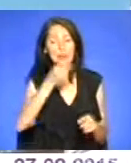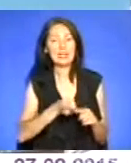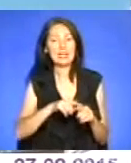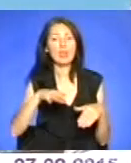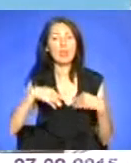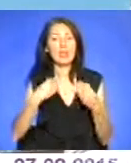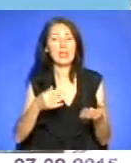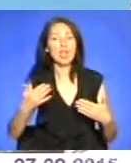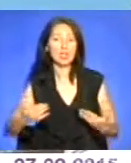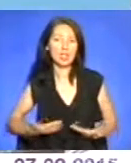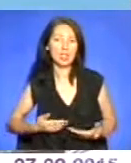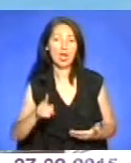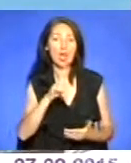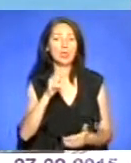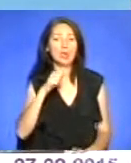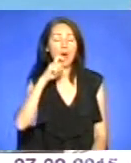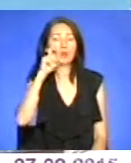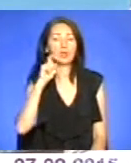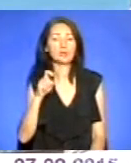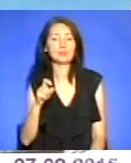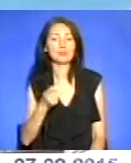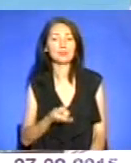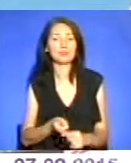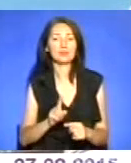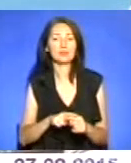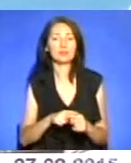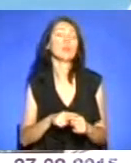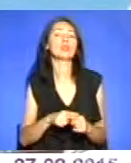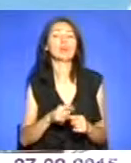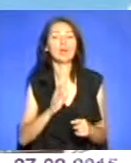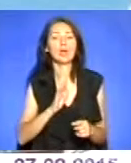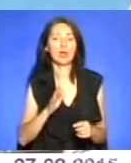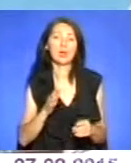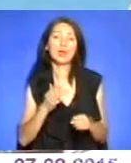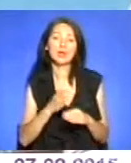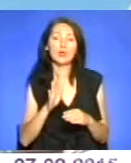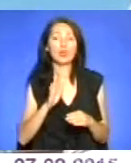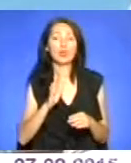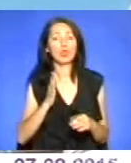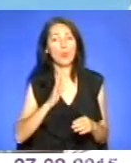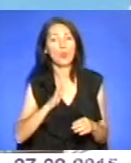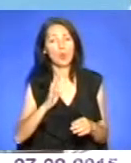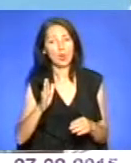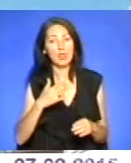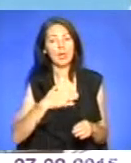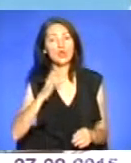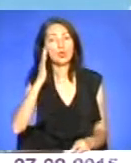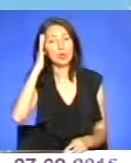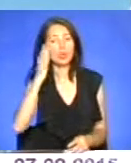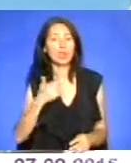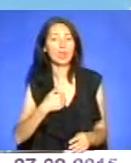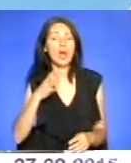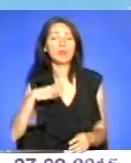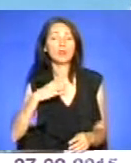віддали життя за Україну. Це елементом буде нашої політики, і я сподіваюся, що в цьому